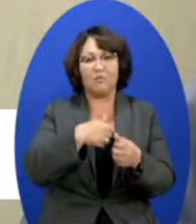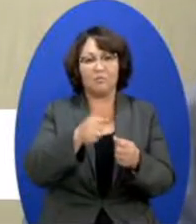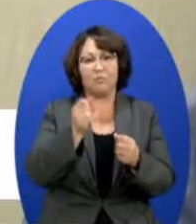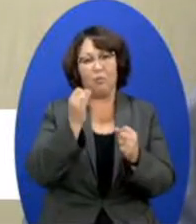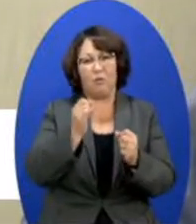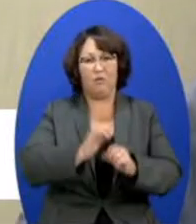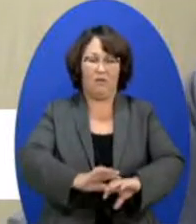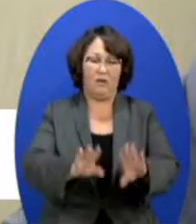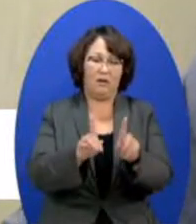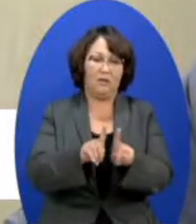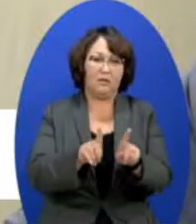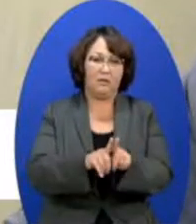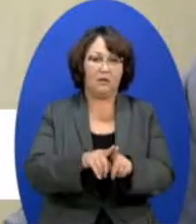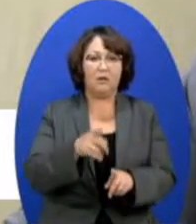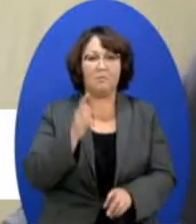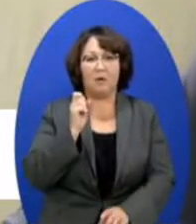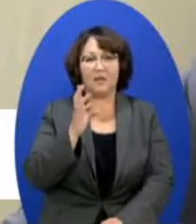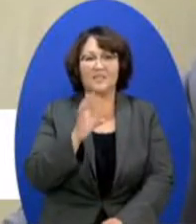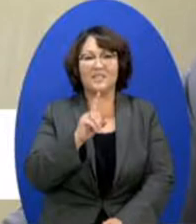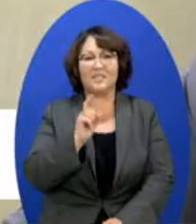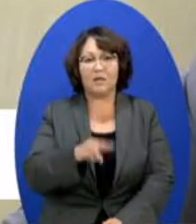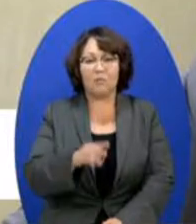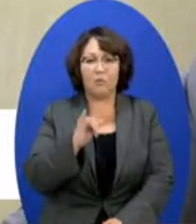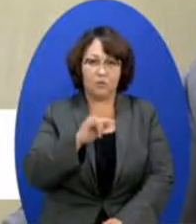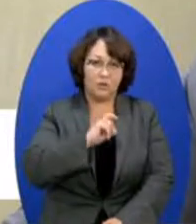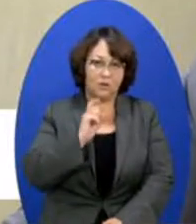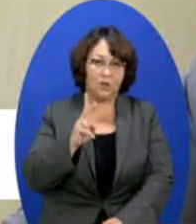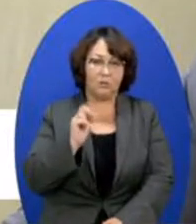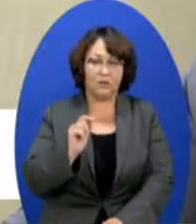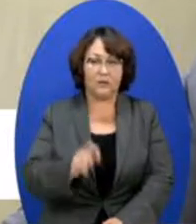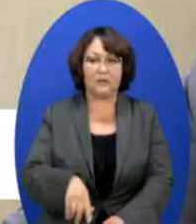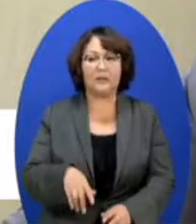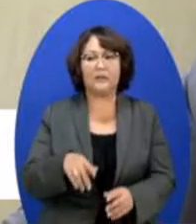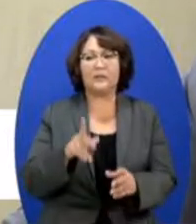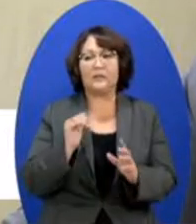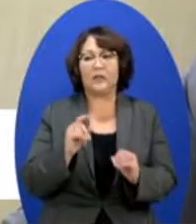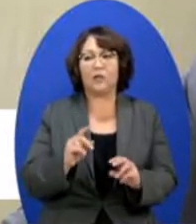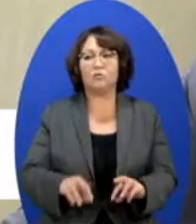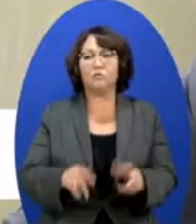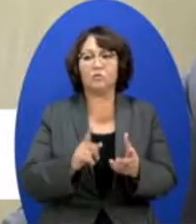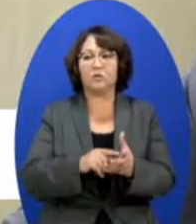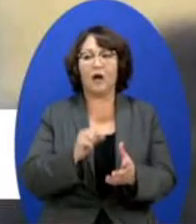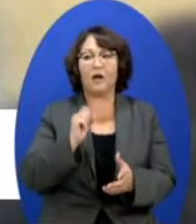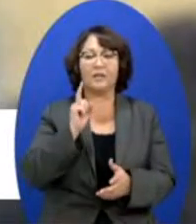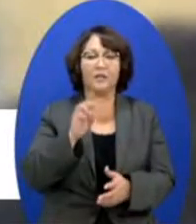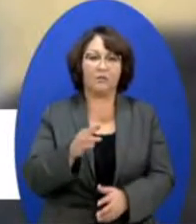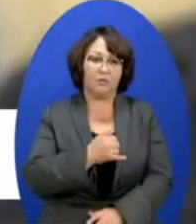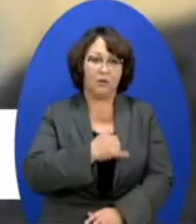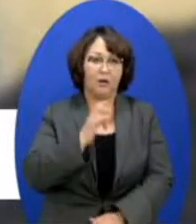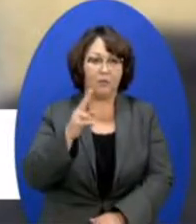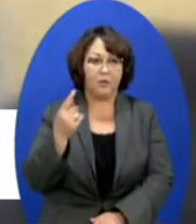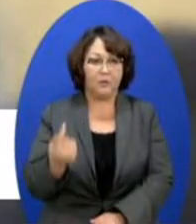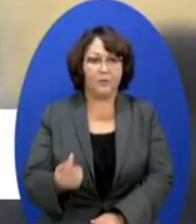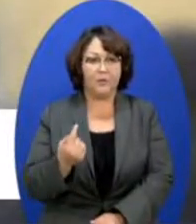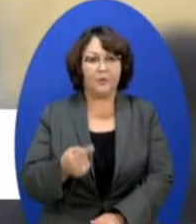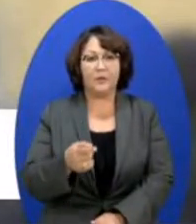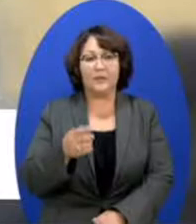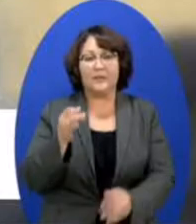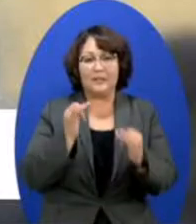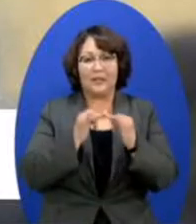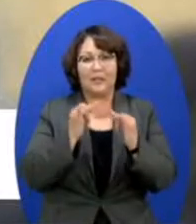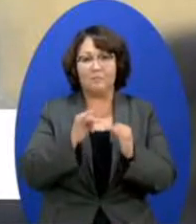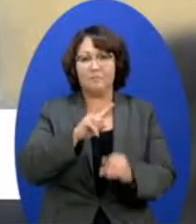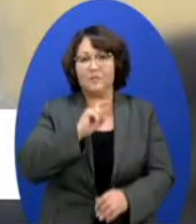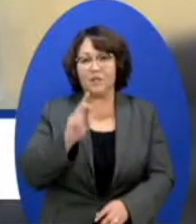системийн хэмжээгээр асар их муу зээл болоод тэр нь хатсан тэрийг яаж өдөр хөдлөх вэ гэдэг актер өдөрлөн компани хүлээж байгаа. Цахим зээлийг